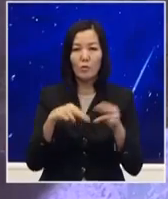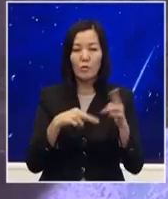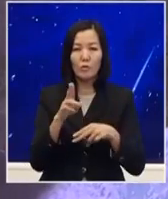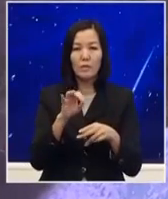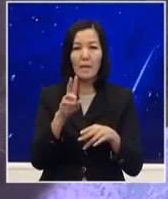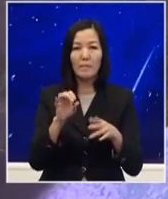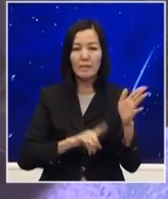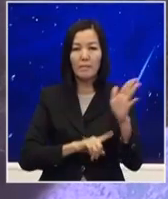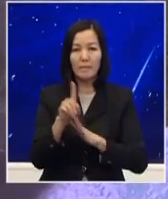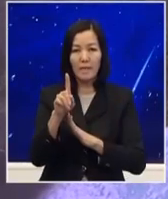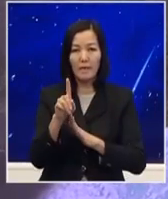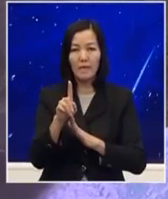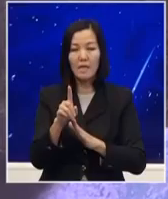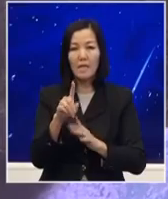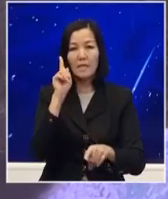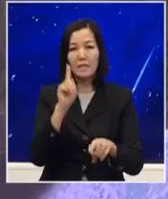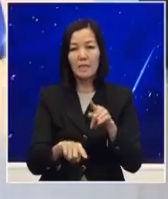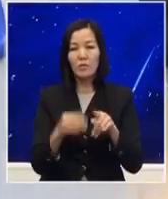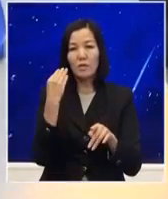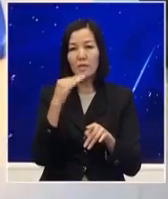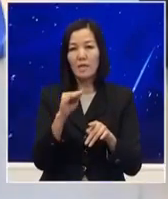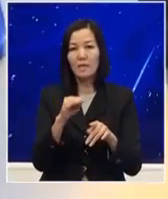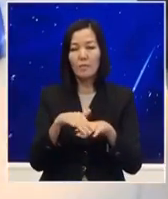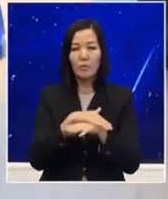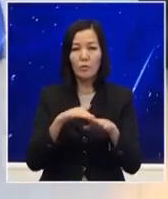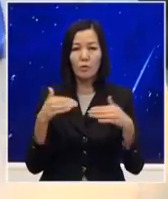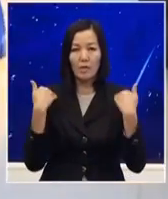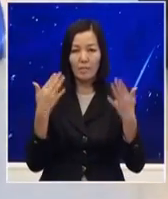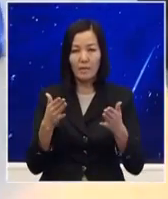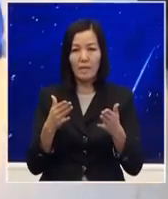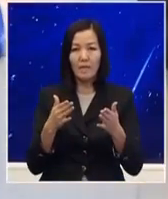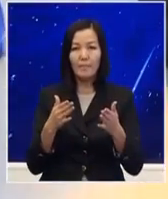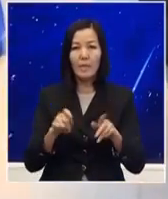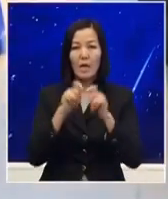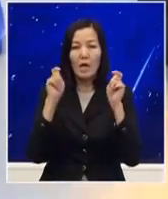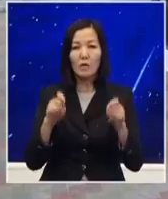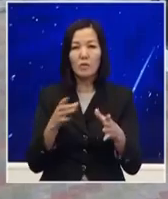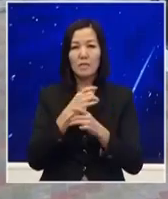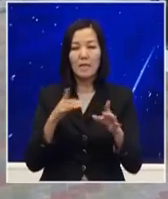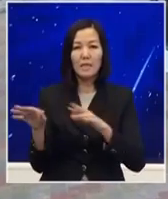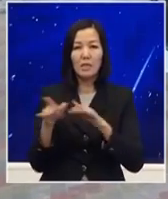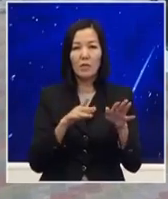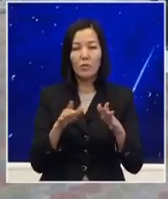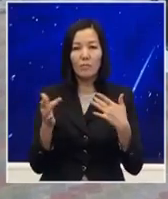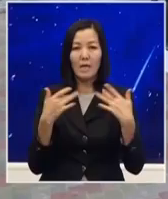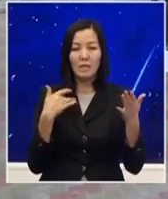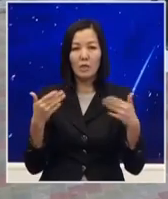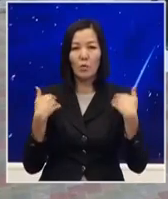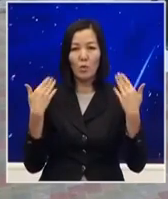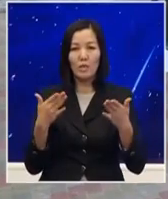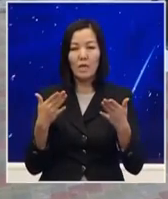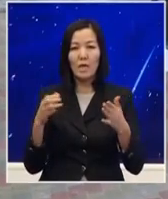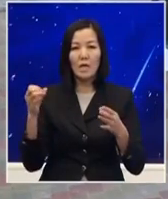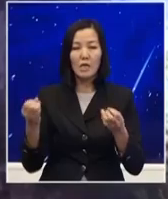құрылысы тамызда басталыпты. Аз уақытта сапалы салынып, тұрғындар игілігіне берілді. Ашылуына орай салтанатты шара өтіп, концерт